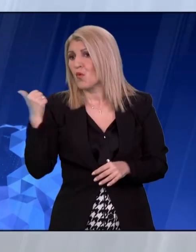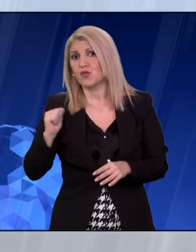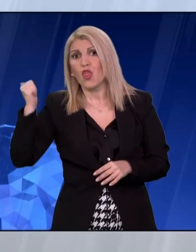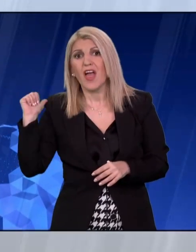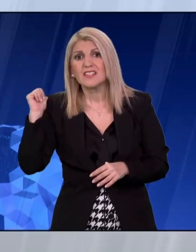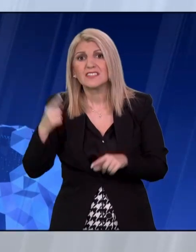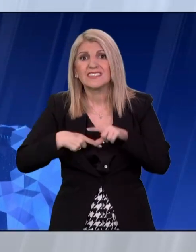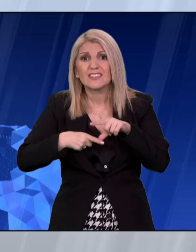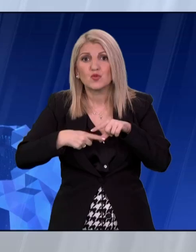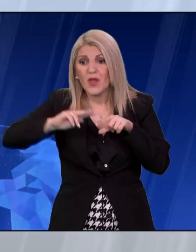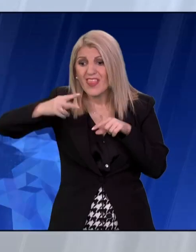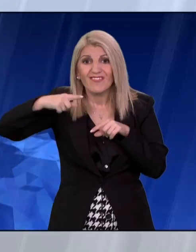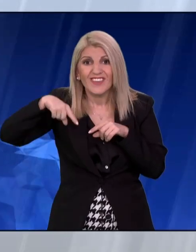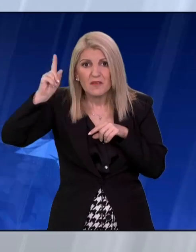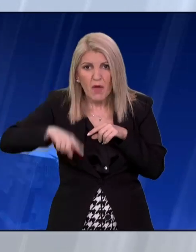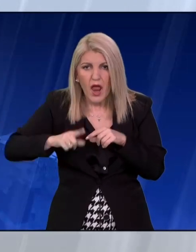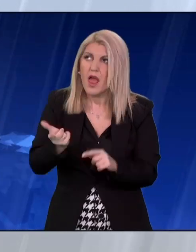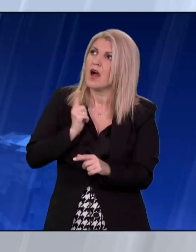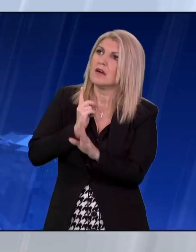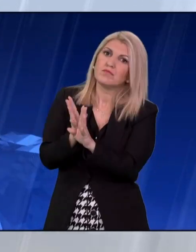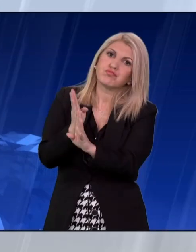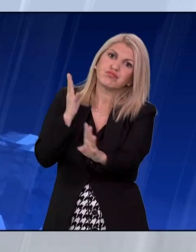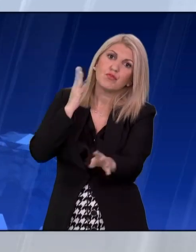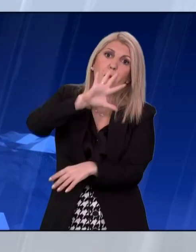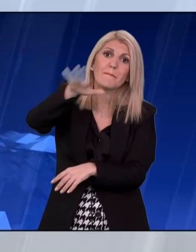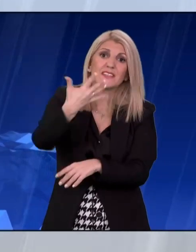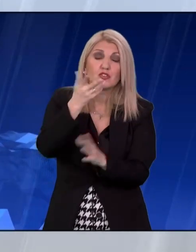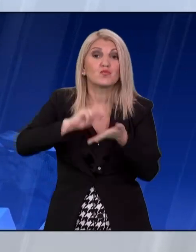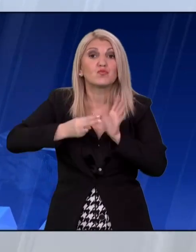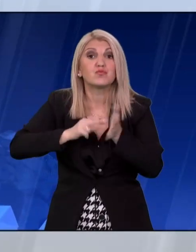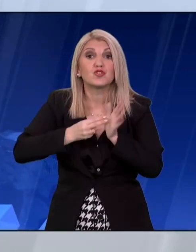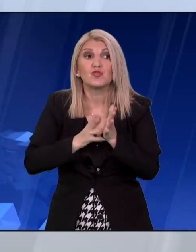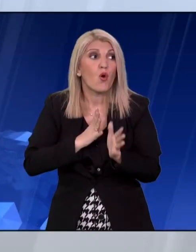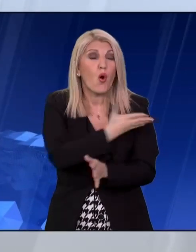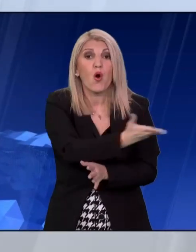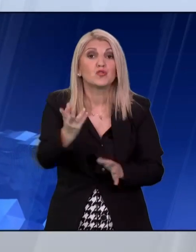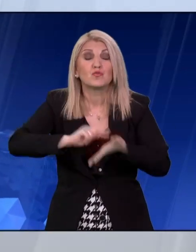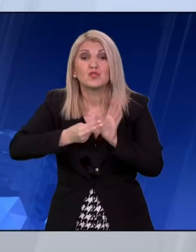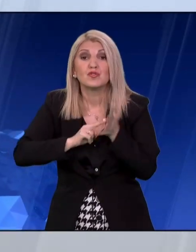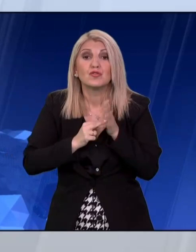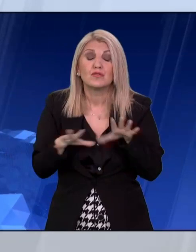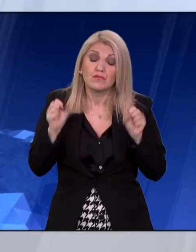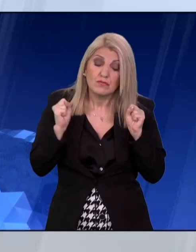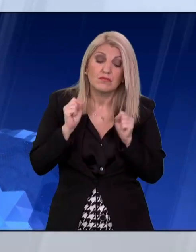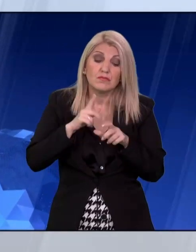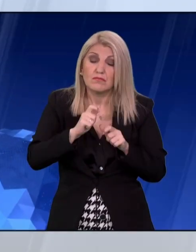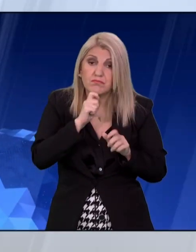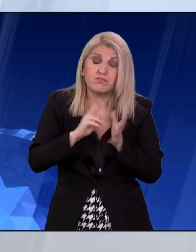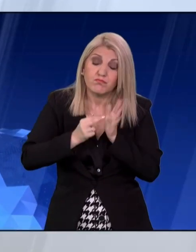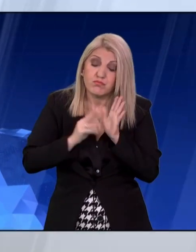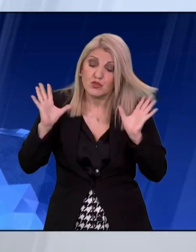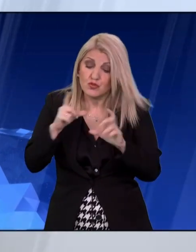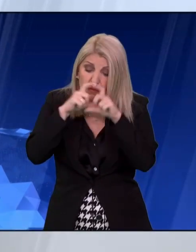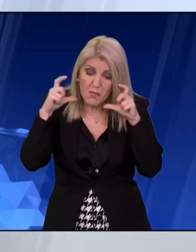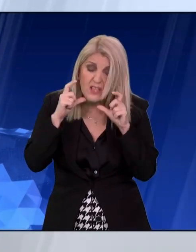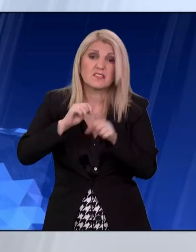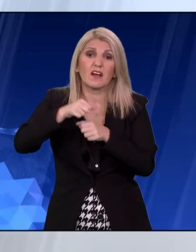5 ώρες υπάρχουν πάρα πολλά κρούσματα και να προσέχει ο κόσμος αργούν πάρα πολύ τα νούμερα και είναι είναι πολύ δύσκολη αυτή η κατάσταση γιατί ταλαιπωρούνται